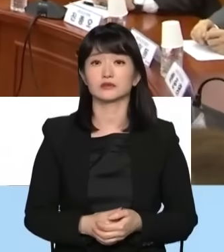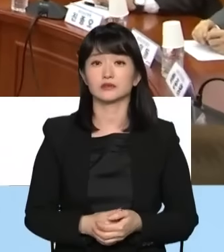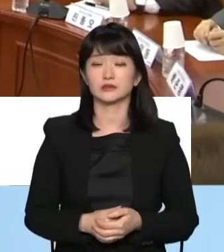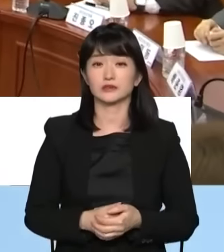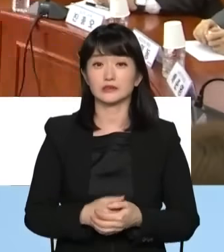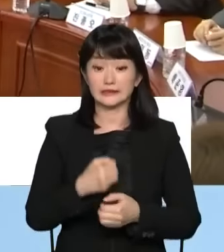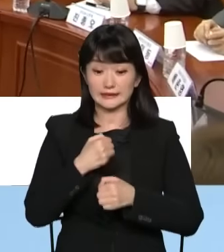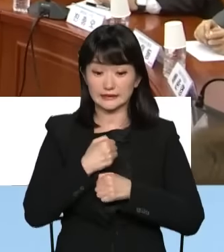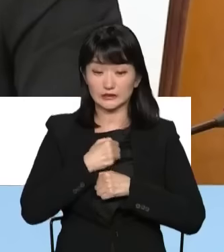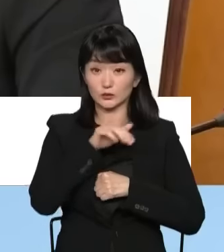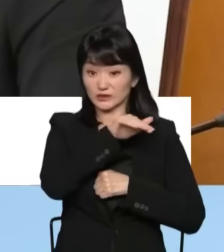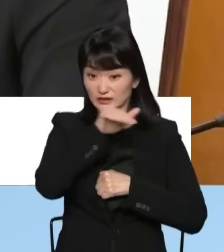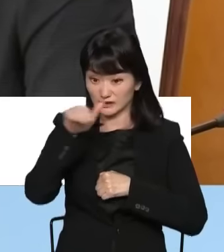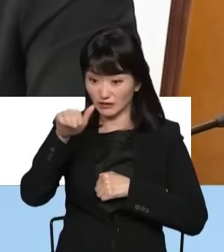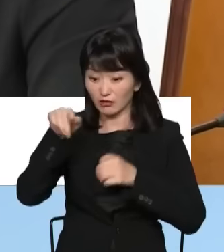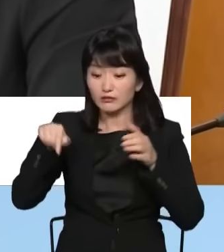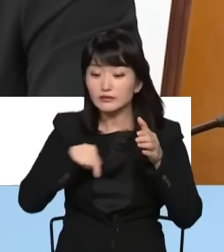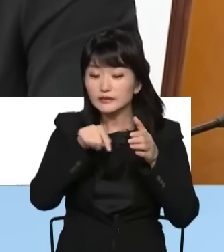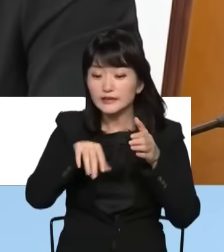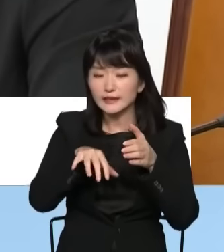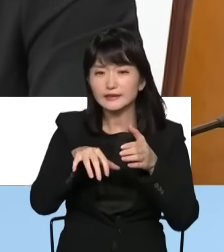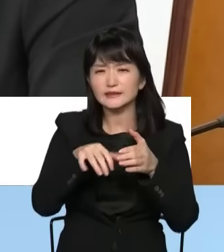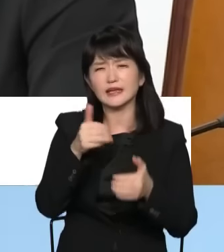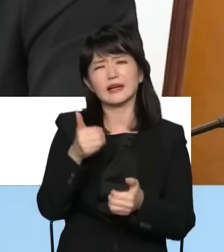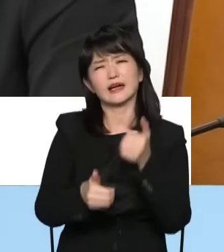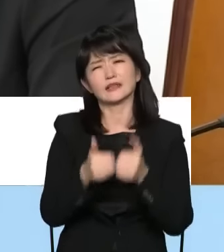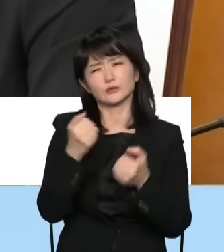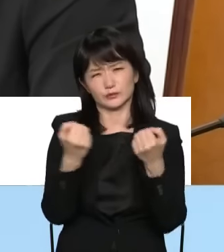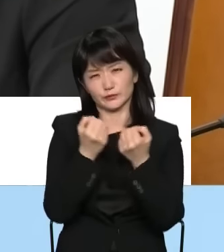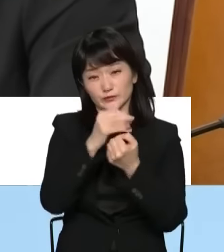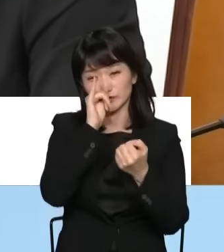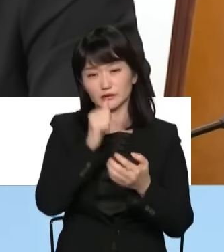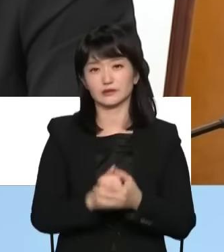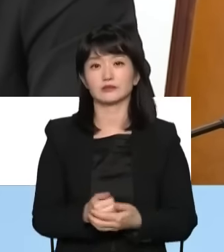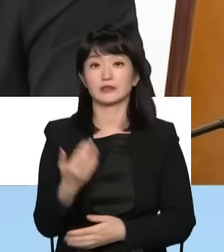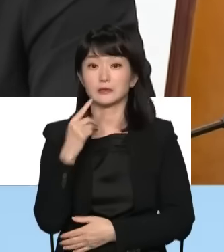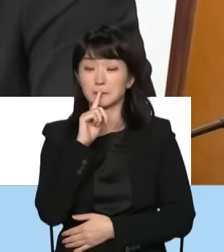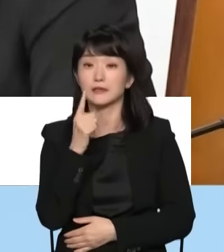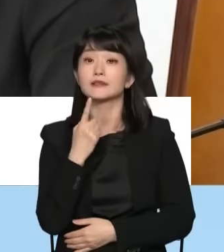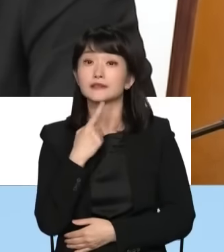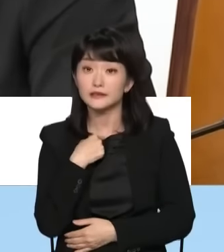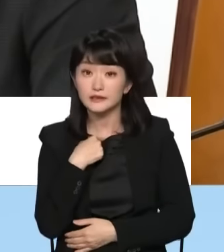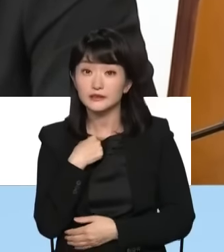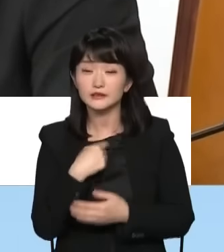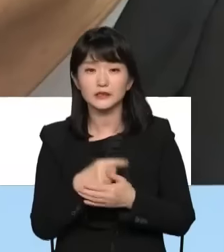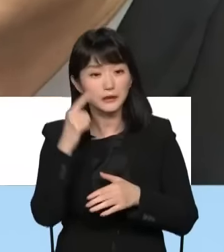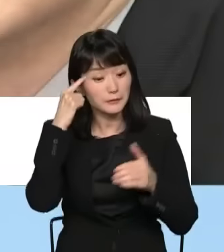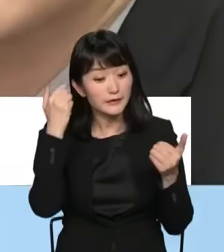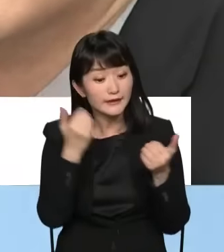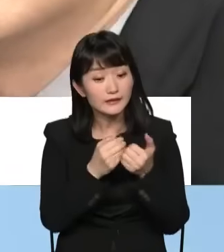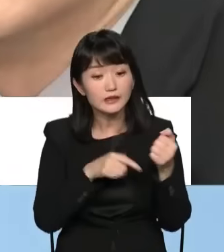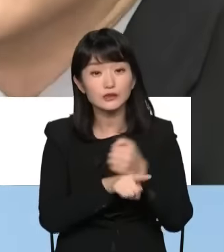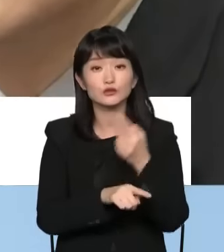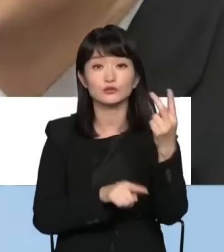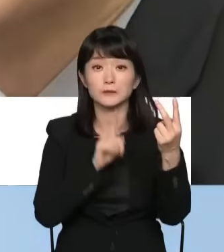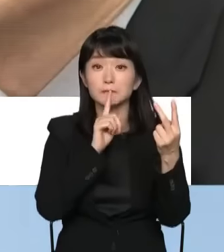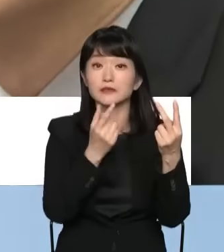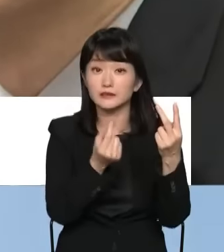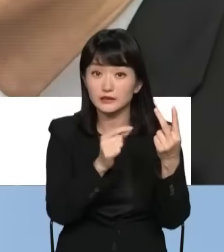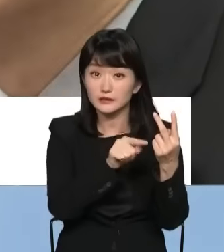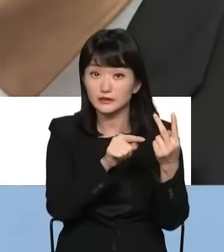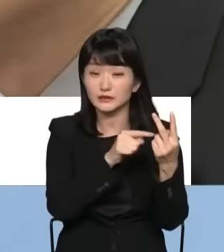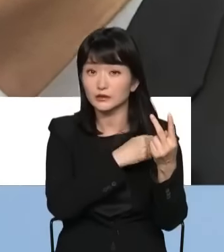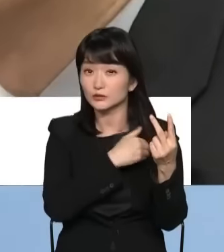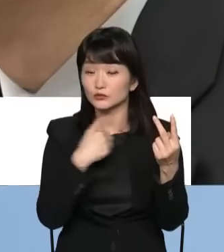선 안에서 갈등이 있고 싸운다고 생각 입니다 조금 전에 말씀드렸던 반대했던 이유 제가 두 가지 말씀드렸는데 그 두 가지가